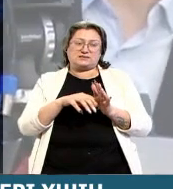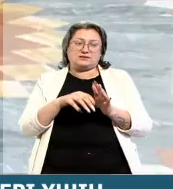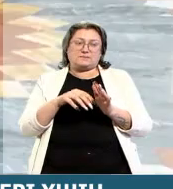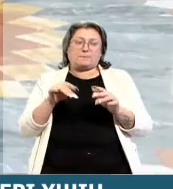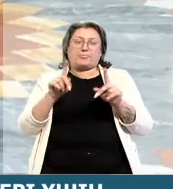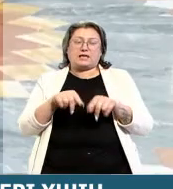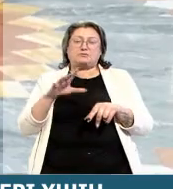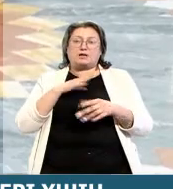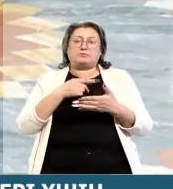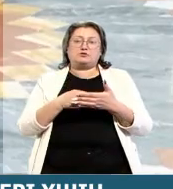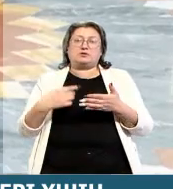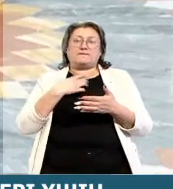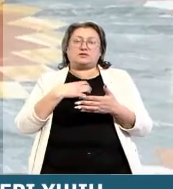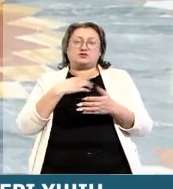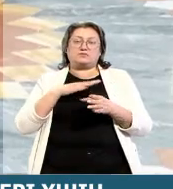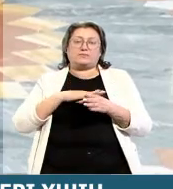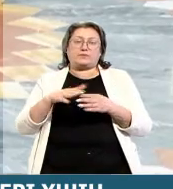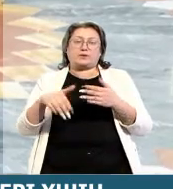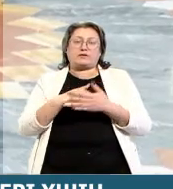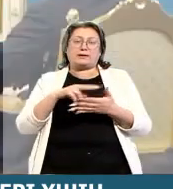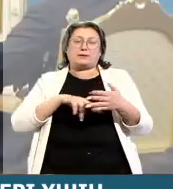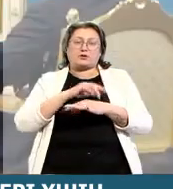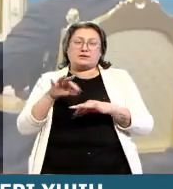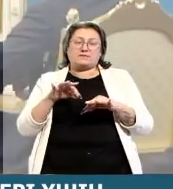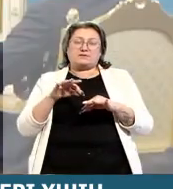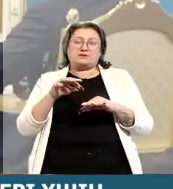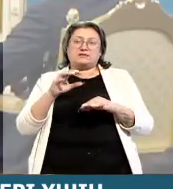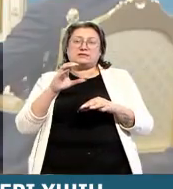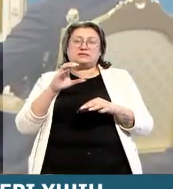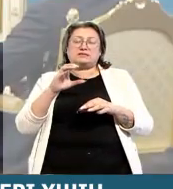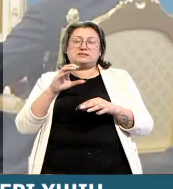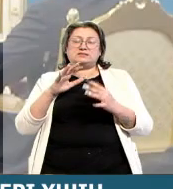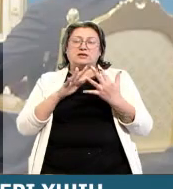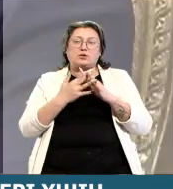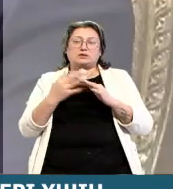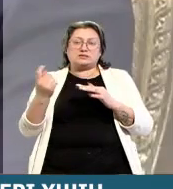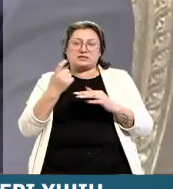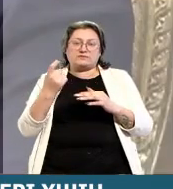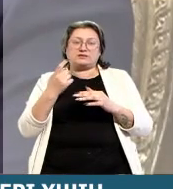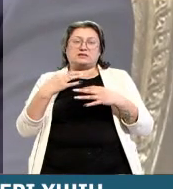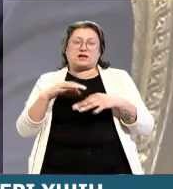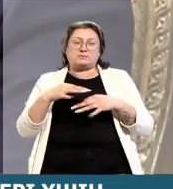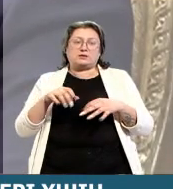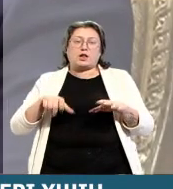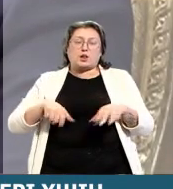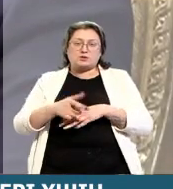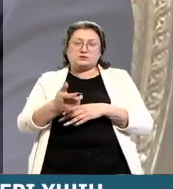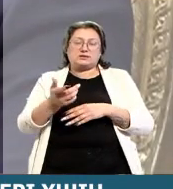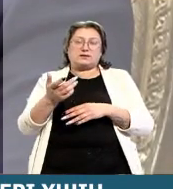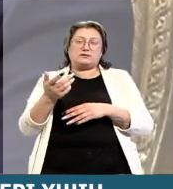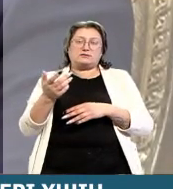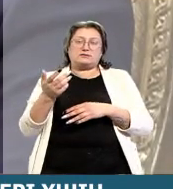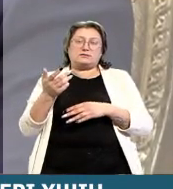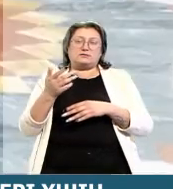алу маңызды екені атап өтілген. Сонымен қатар екі жақты келіссөздер барысында жасыл экономикаға көшуге және климаттық өзгерістеріне